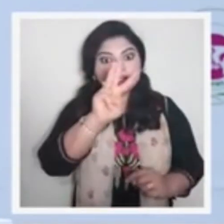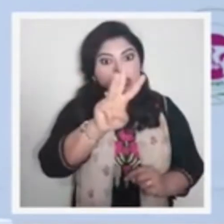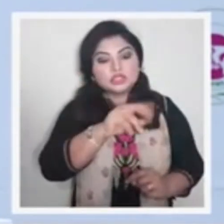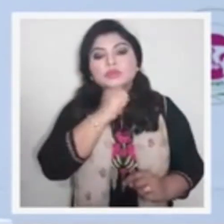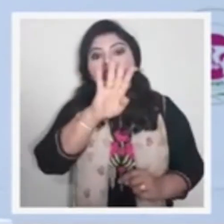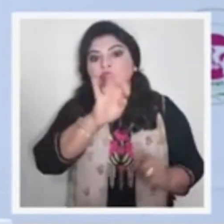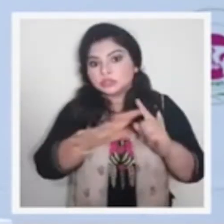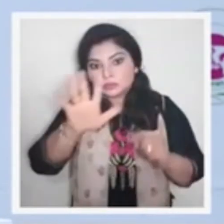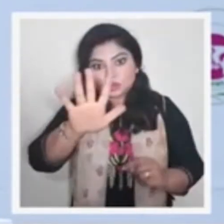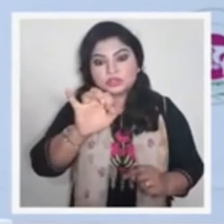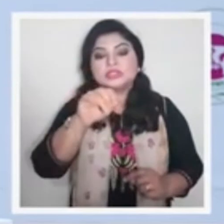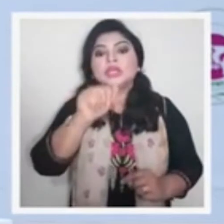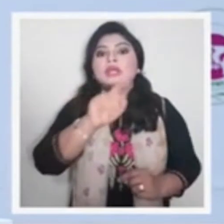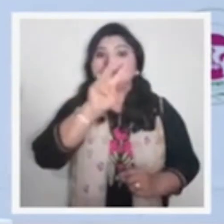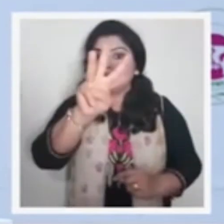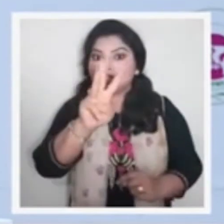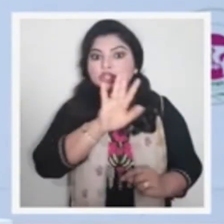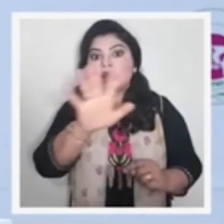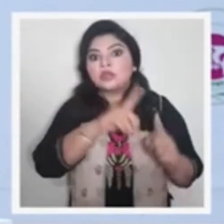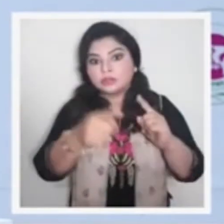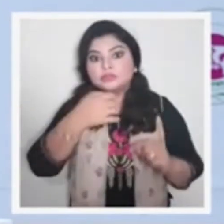24 ঘন্টায় যারা মৃত্যুবরণ করেছেন বয়স বিভাজনে